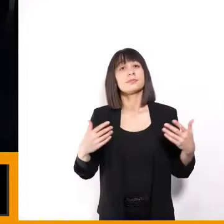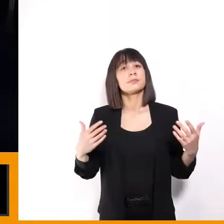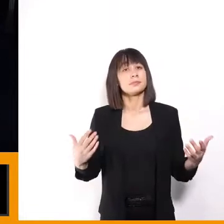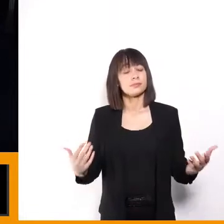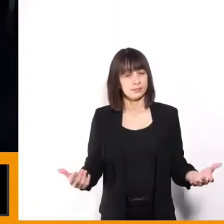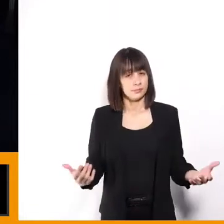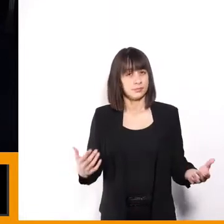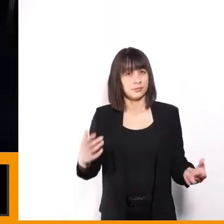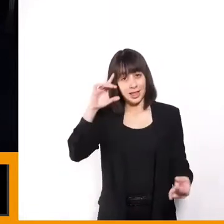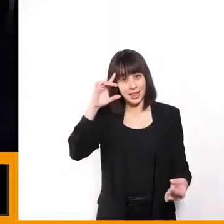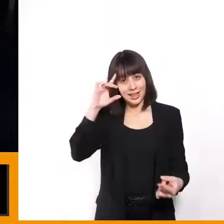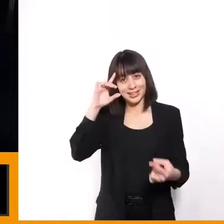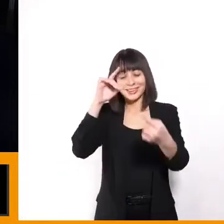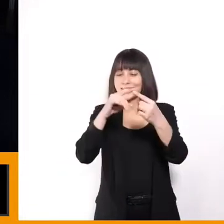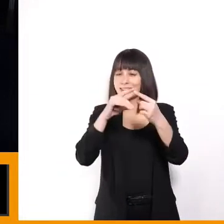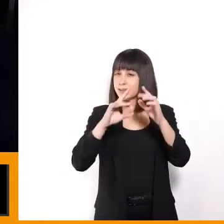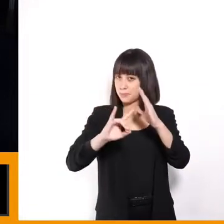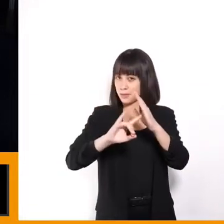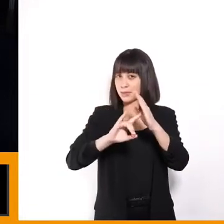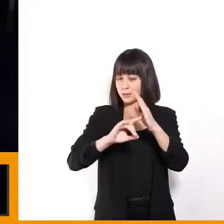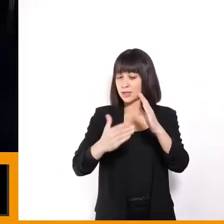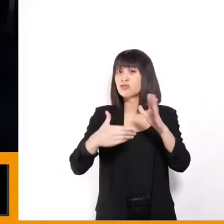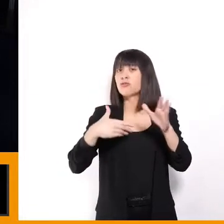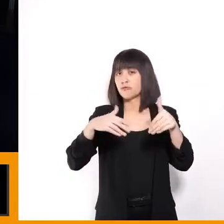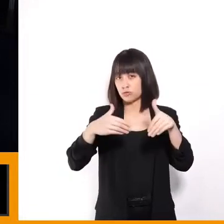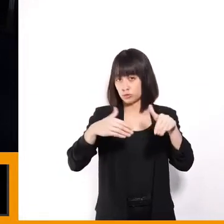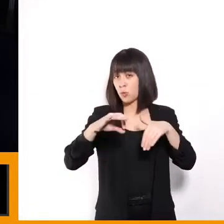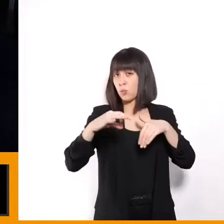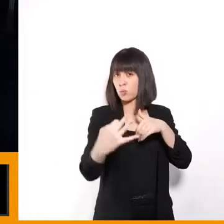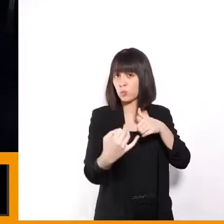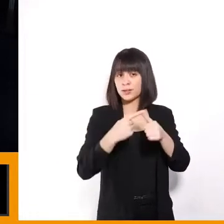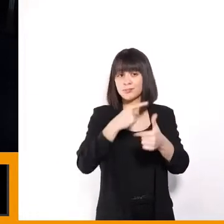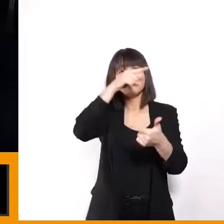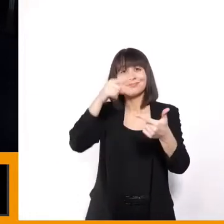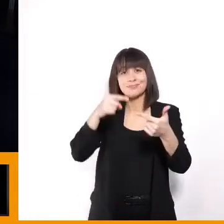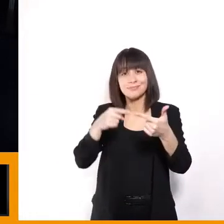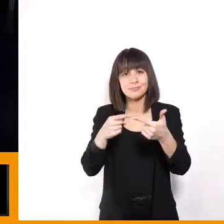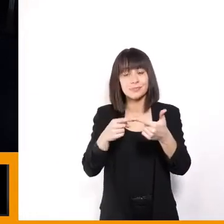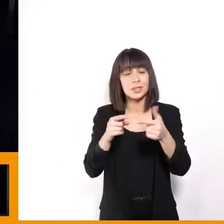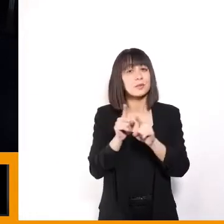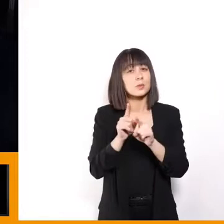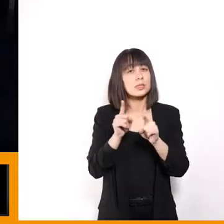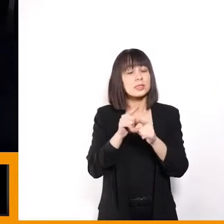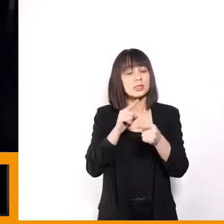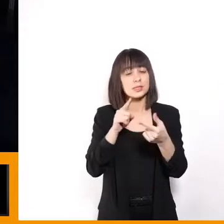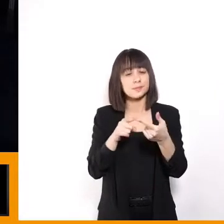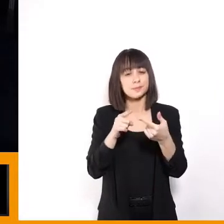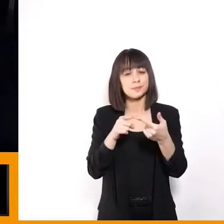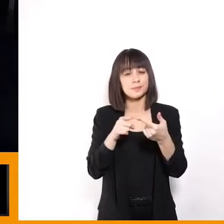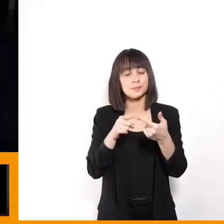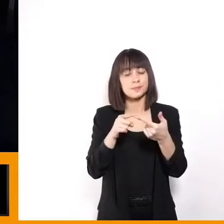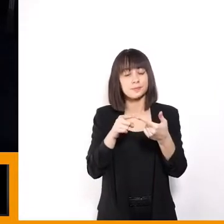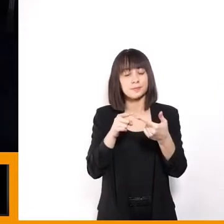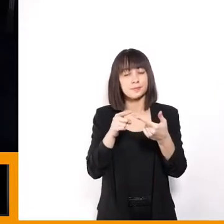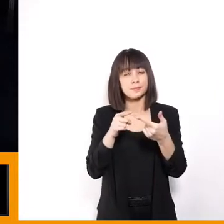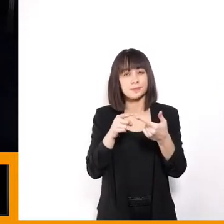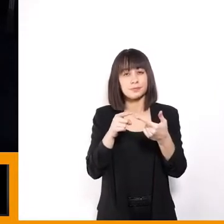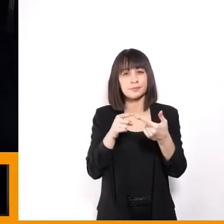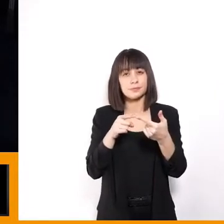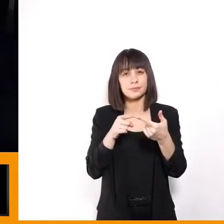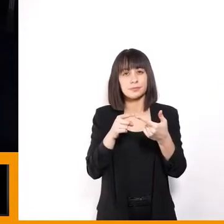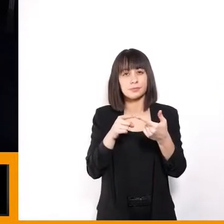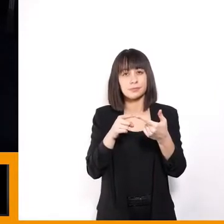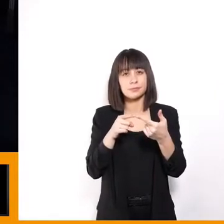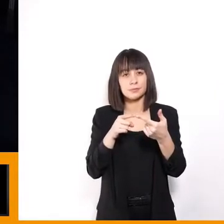Un des sujets des MDPH, évidemment, leur fonctionnement, mais aussi peut-être la concrétisation des avis qui